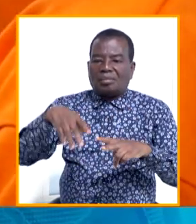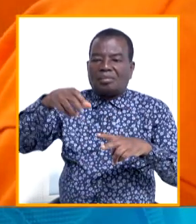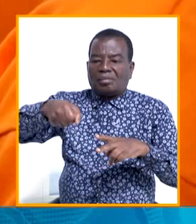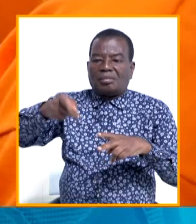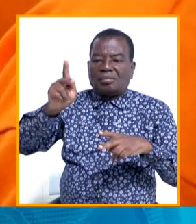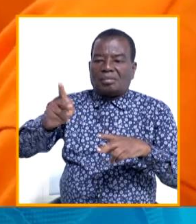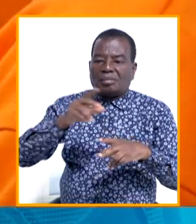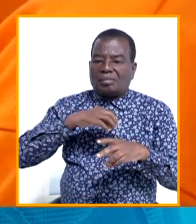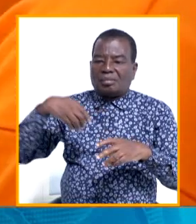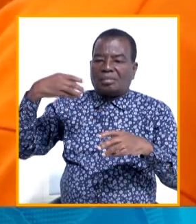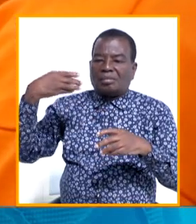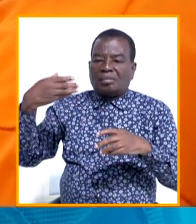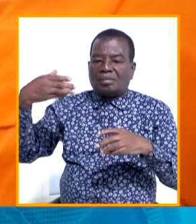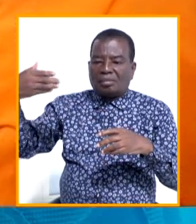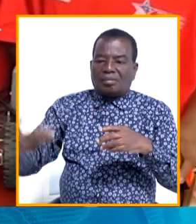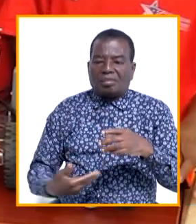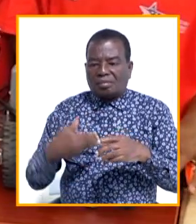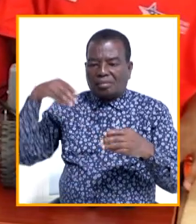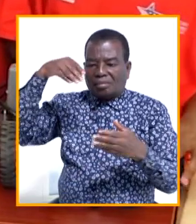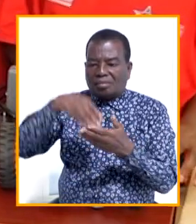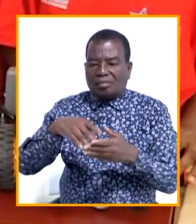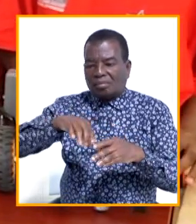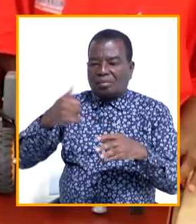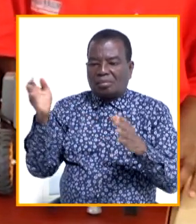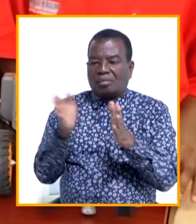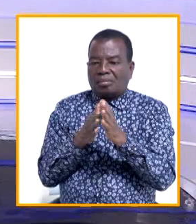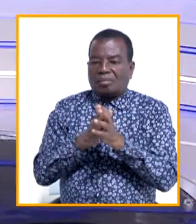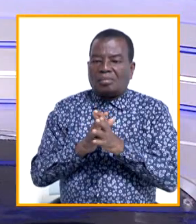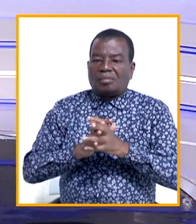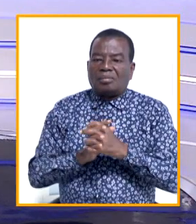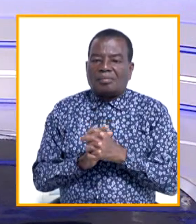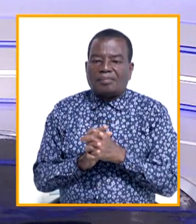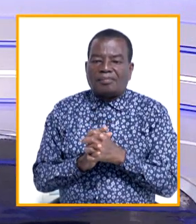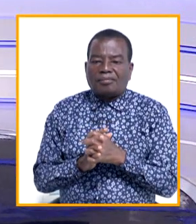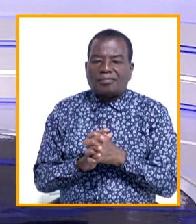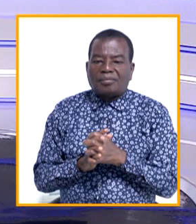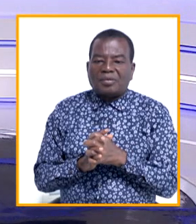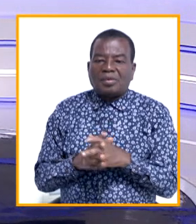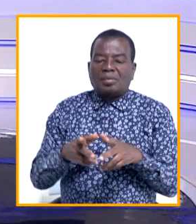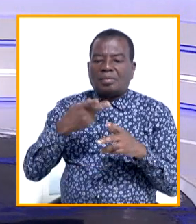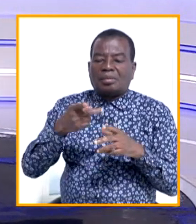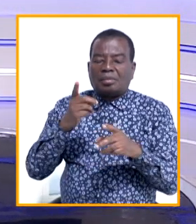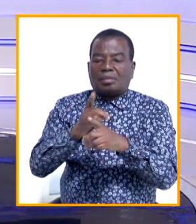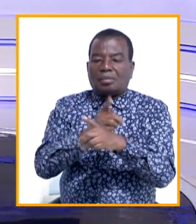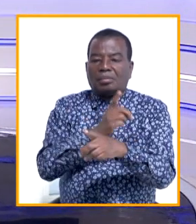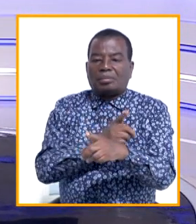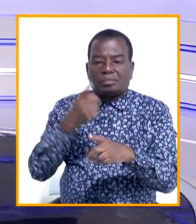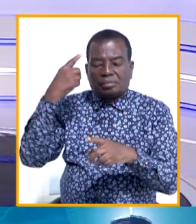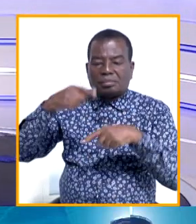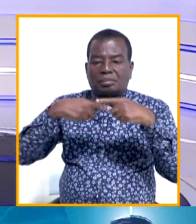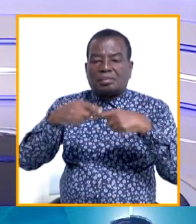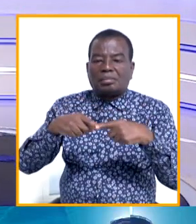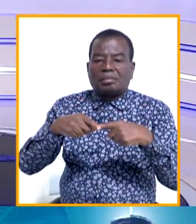abrité un Cantin rendez-vous est donc pris pour la 2e édition on parle développement à présent et pour se faire il